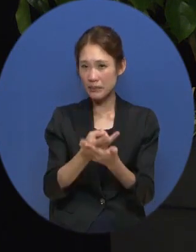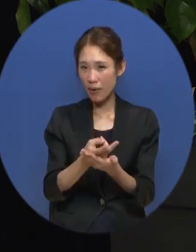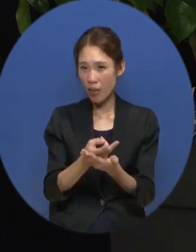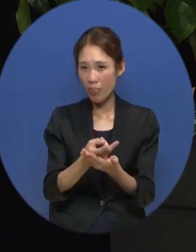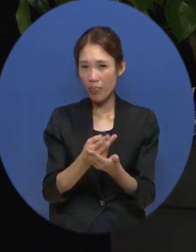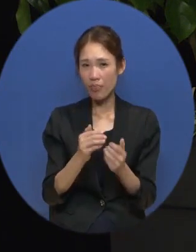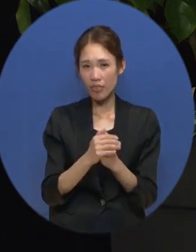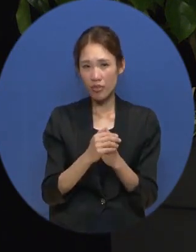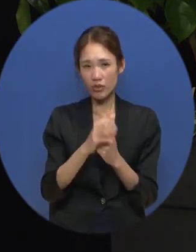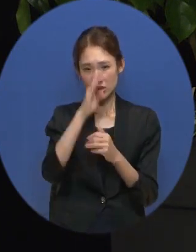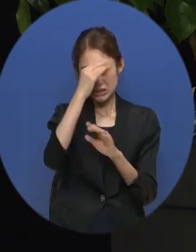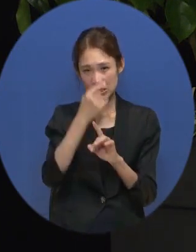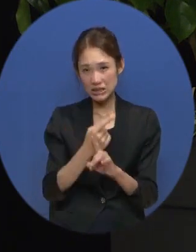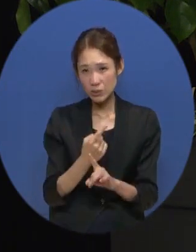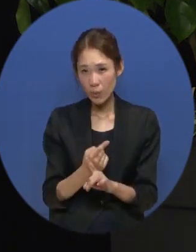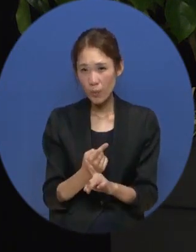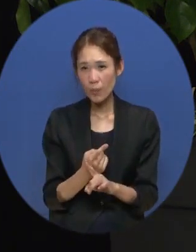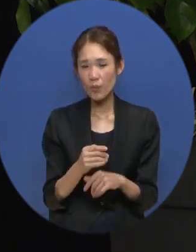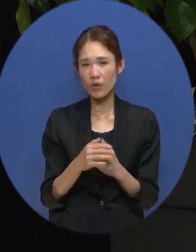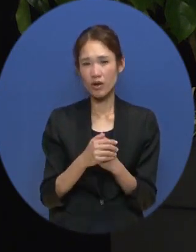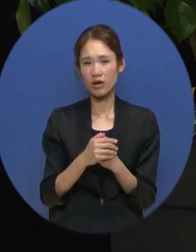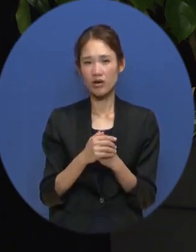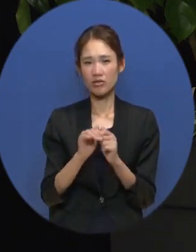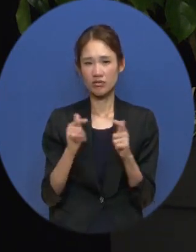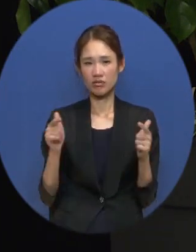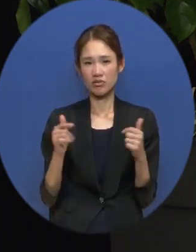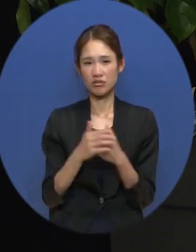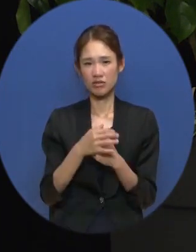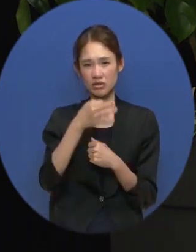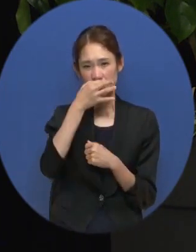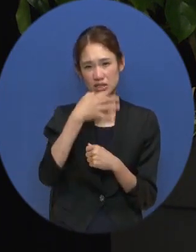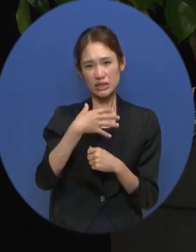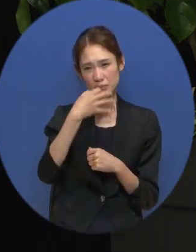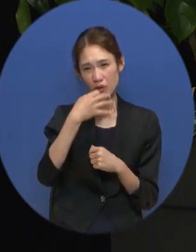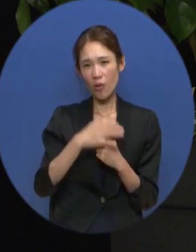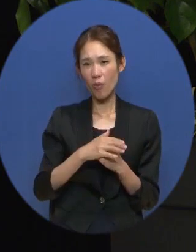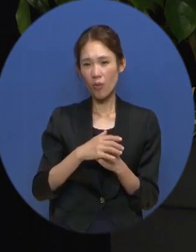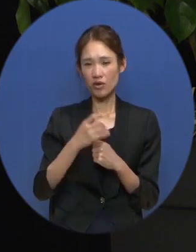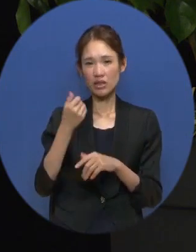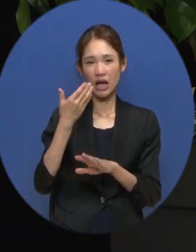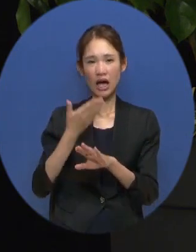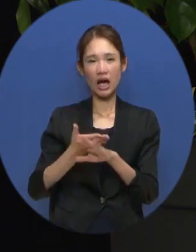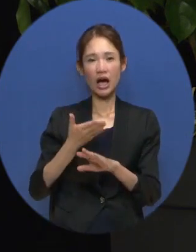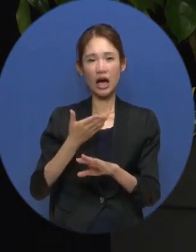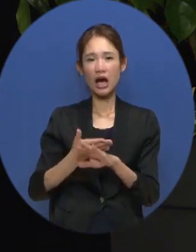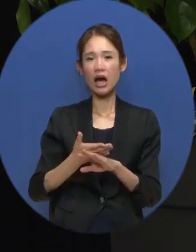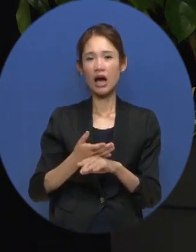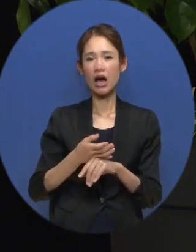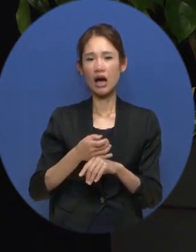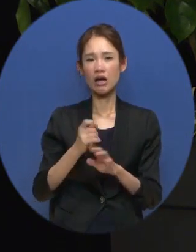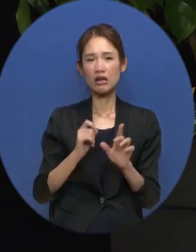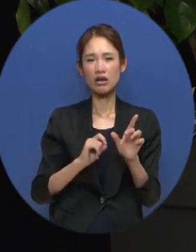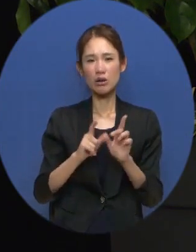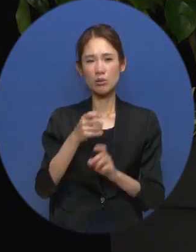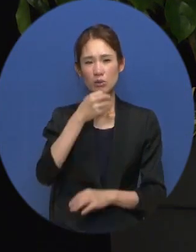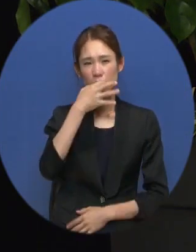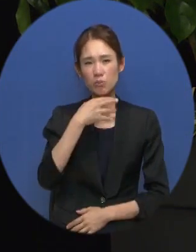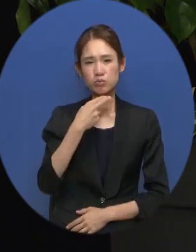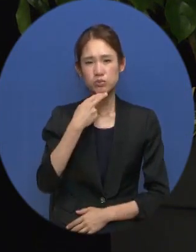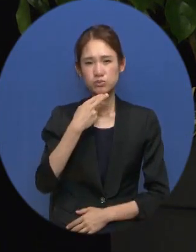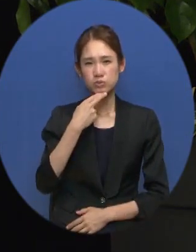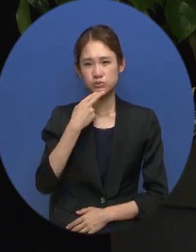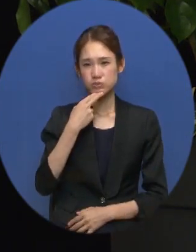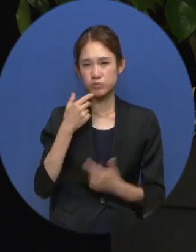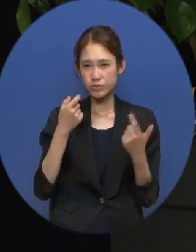하신다거나 치료를 받으신다거나 그런 부분이 좀 힘들고 그 다른 부분은 힘든 거는